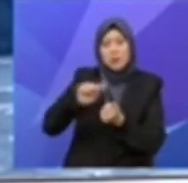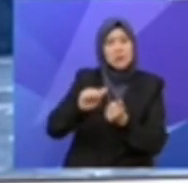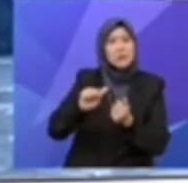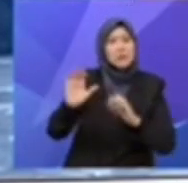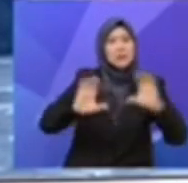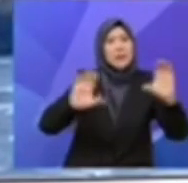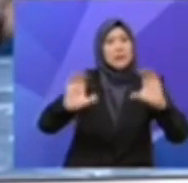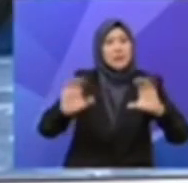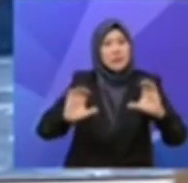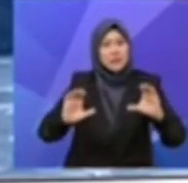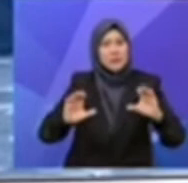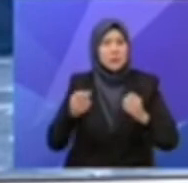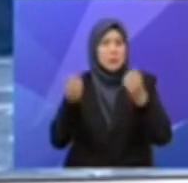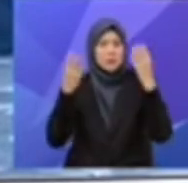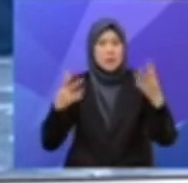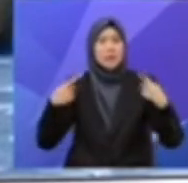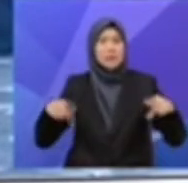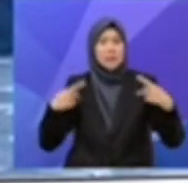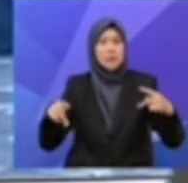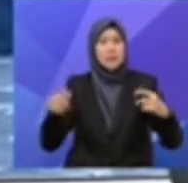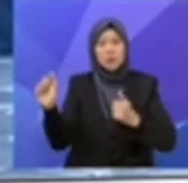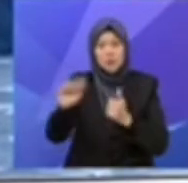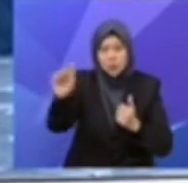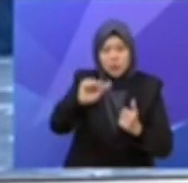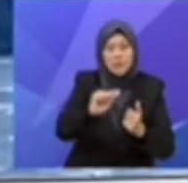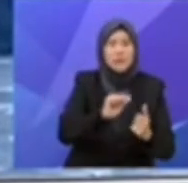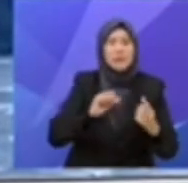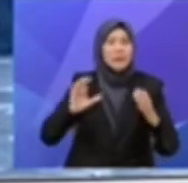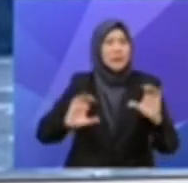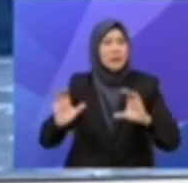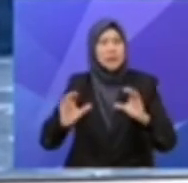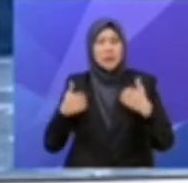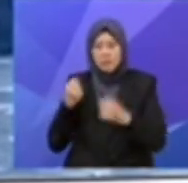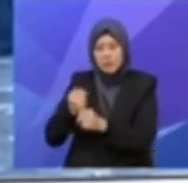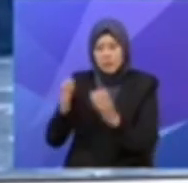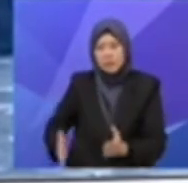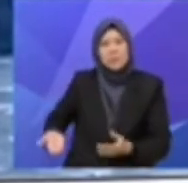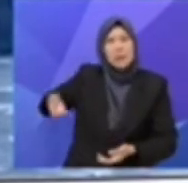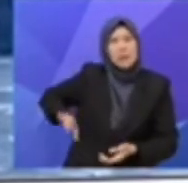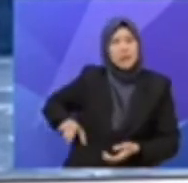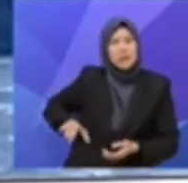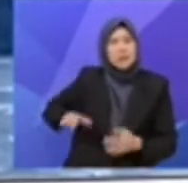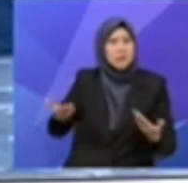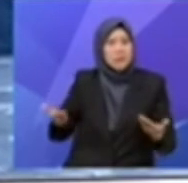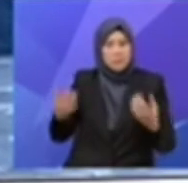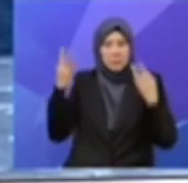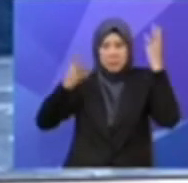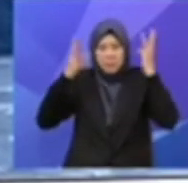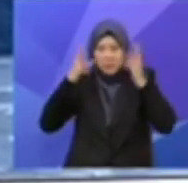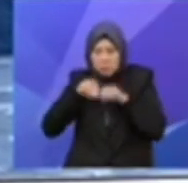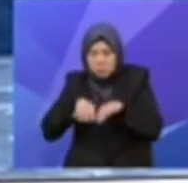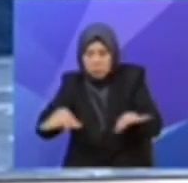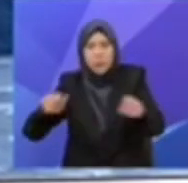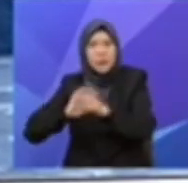ramai kata ini kedua cuci katode pekerjanya Bang lantai sedang pakainya jadi tentu yang kita lebih